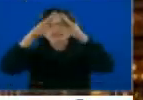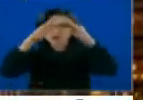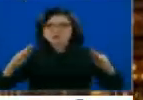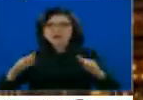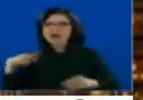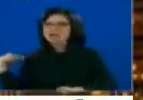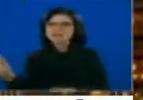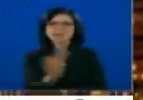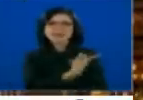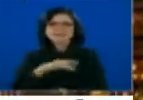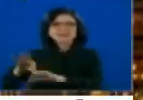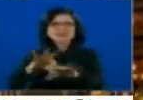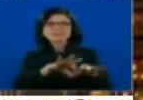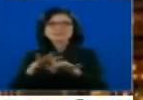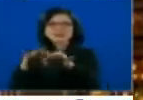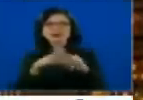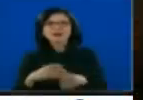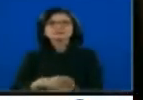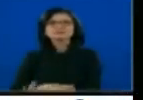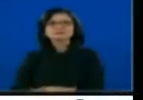kita bersama terima